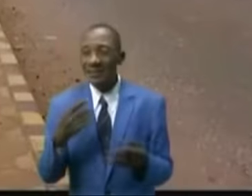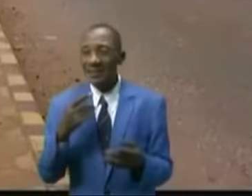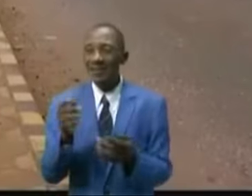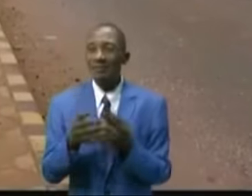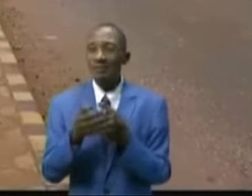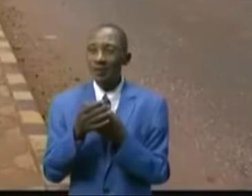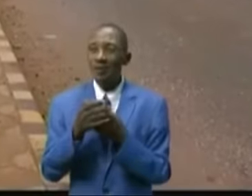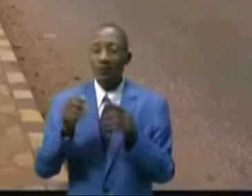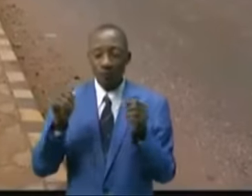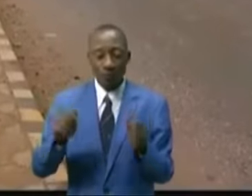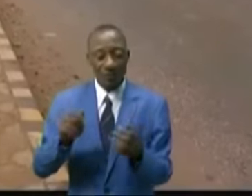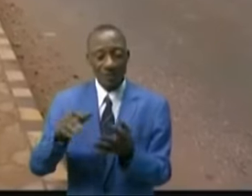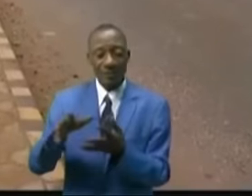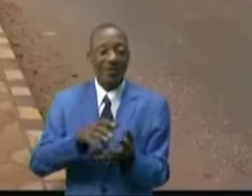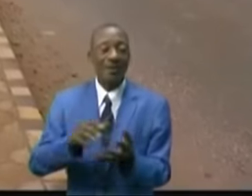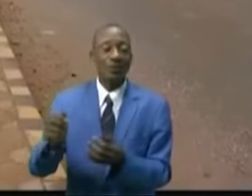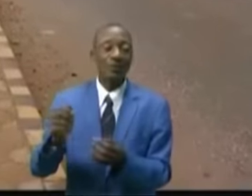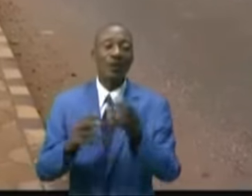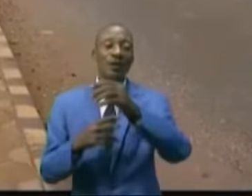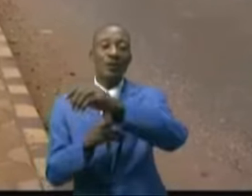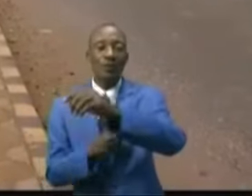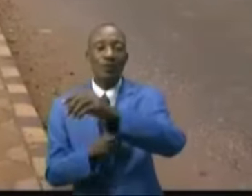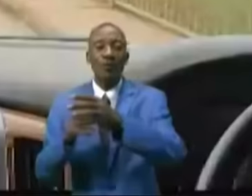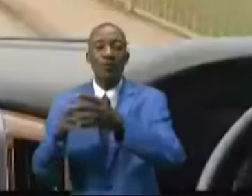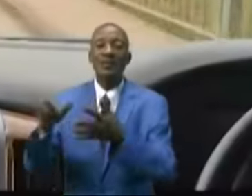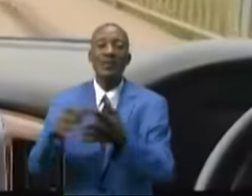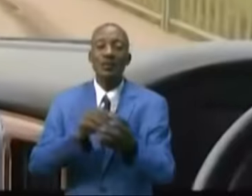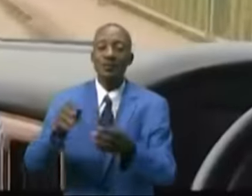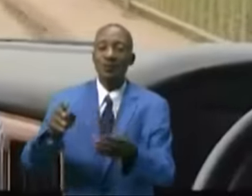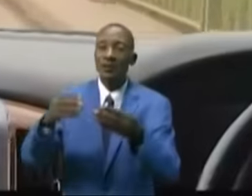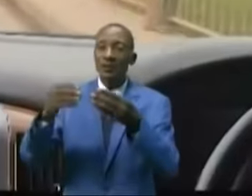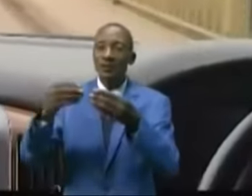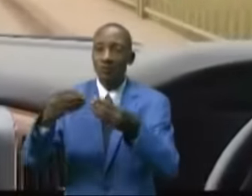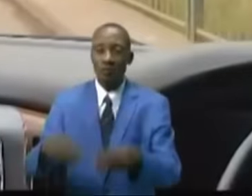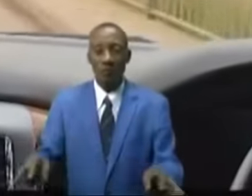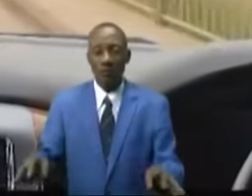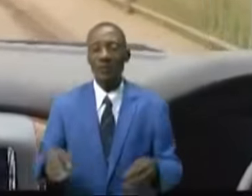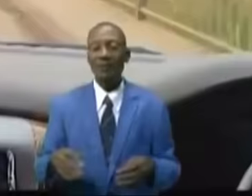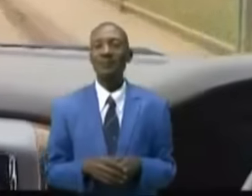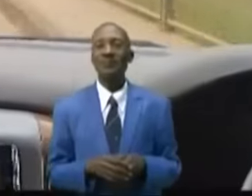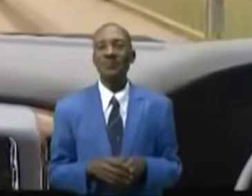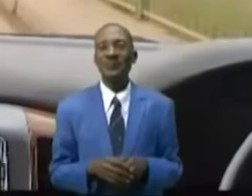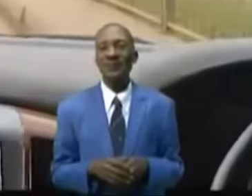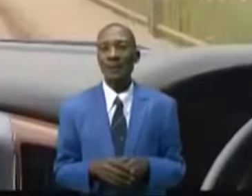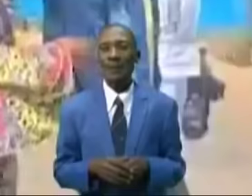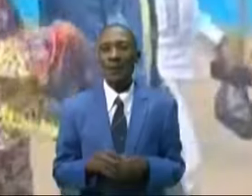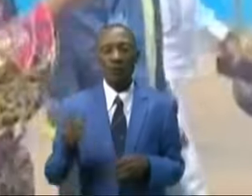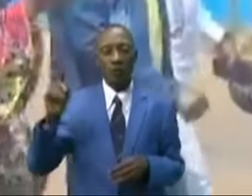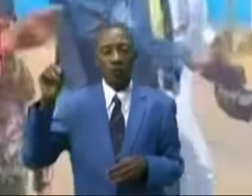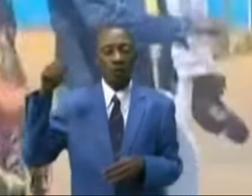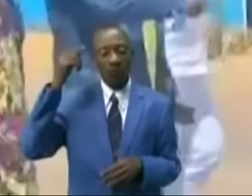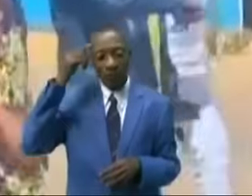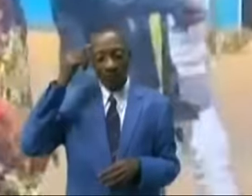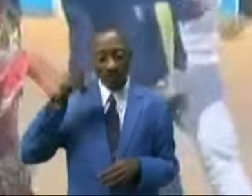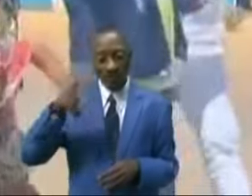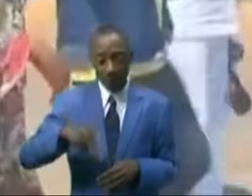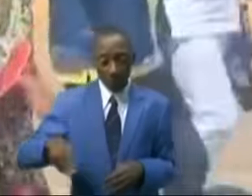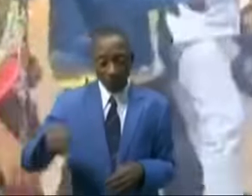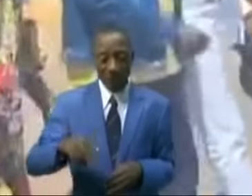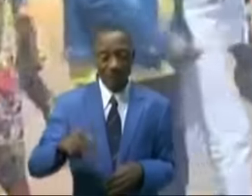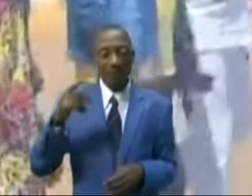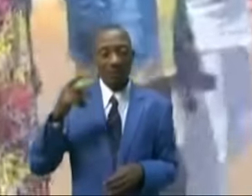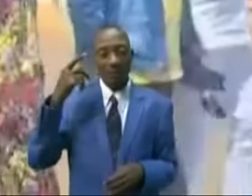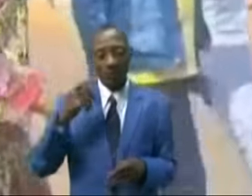D'où la sécurisation de cet ouvrage s'avère importante. Préoccupé par cette situation, le gouvernement provincial du Lualaba, qui